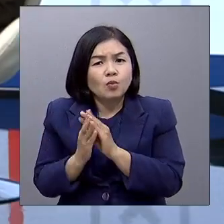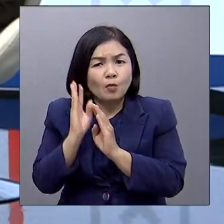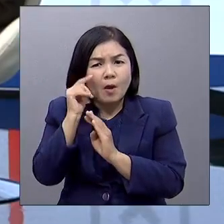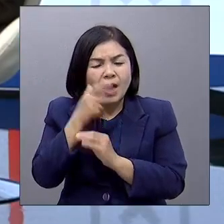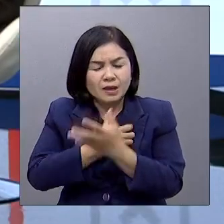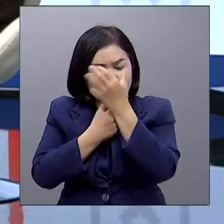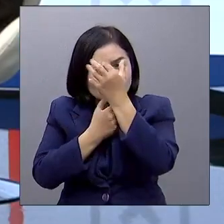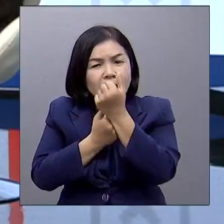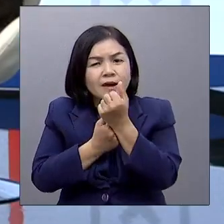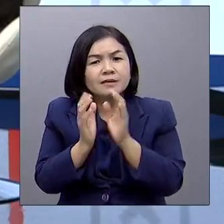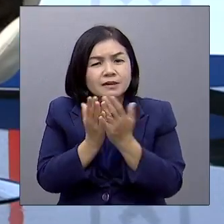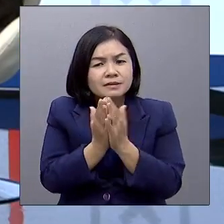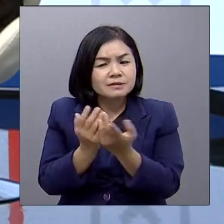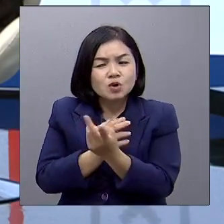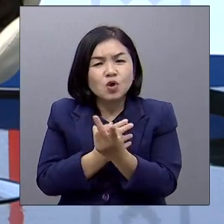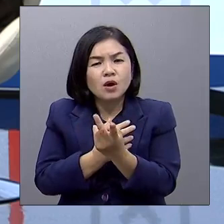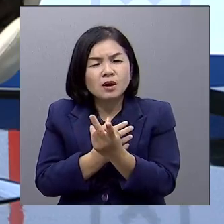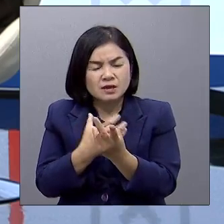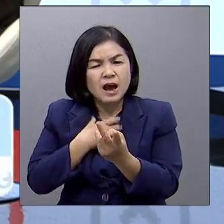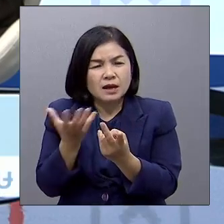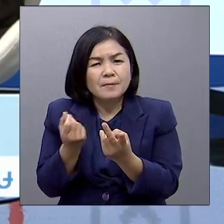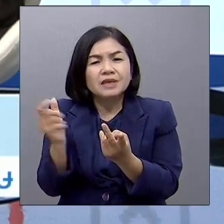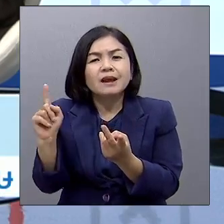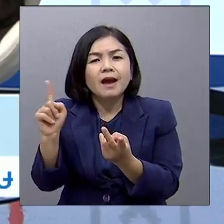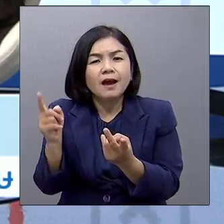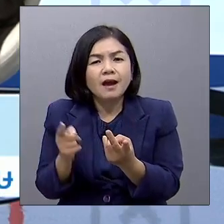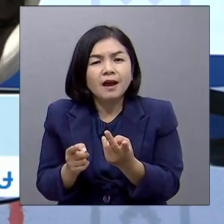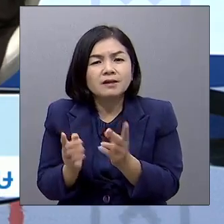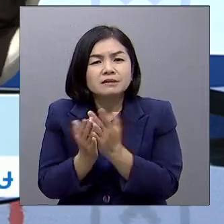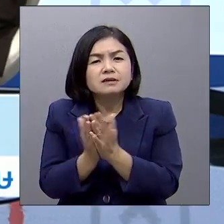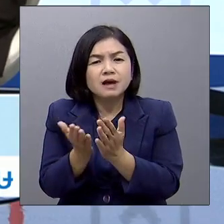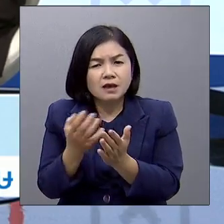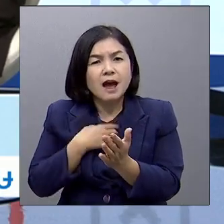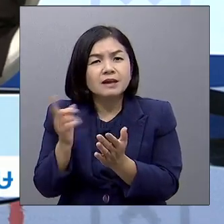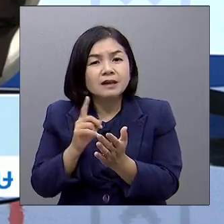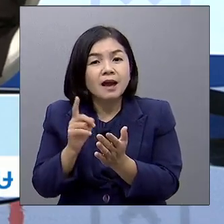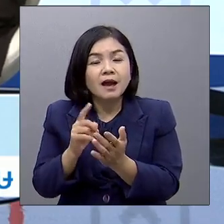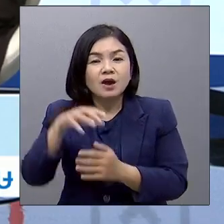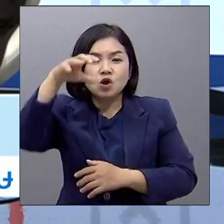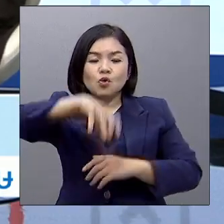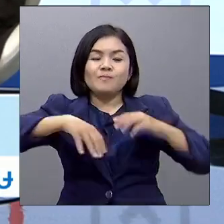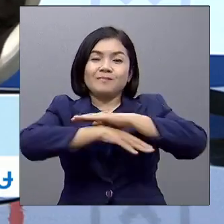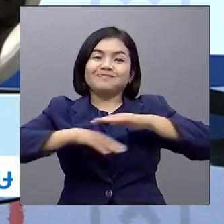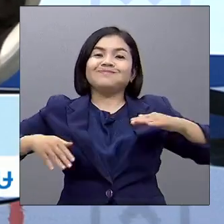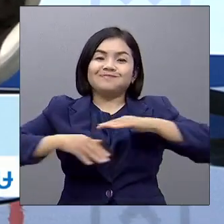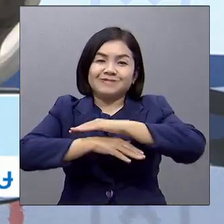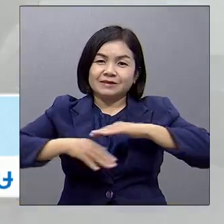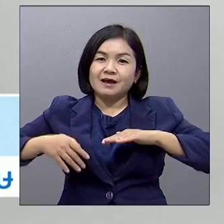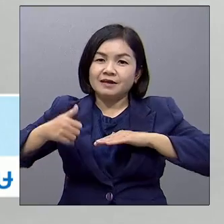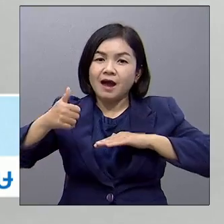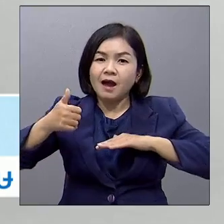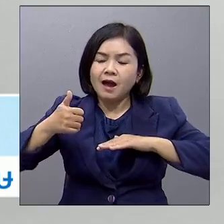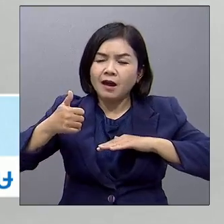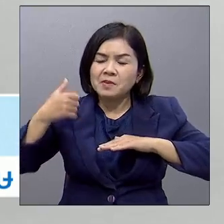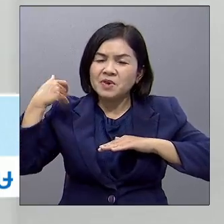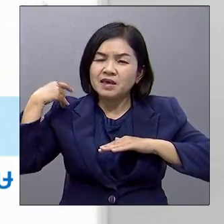ั้งสองเล้มนี้หรเรมในเรมเหือนนี้รับได้ทไหนอันนี้่ะอันนี้มีที่กรมพระศึกษาที่รพศึษาใช่นแต่รส